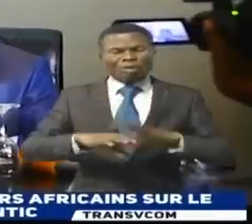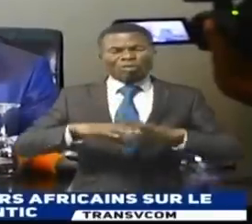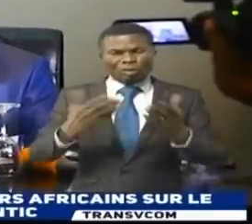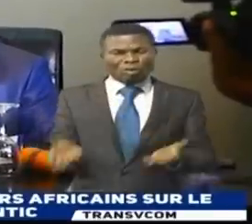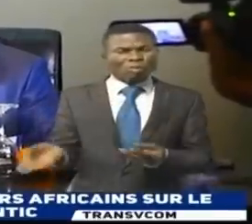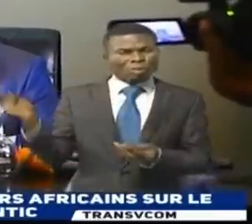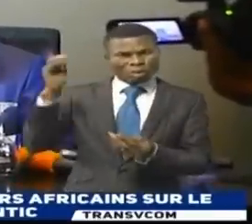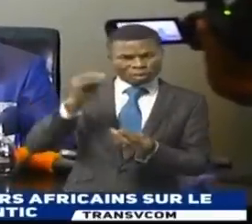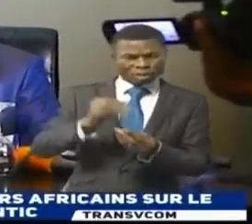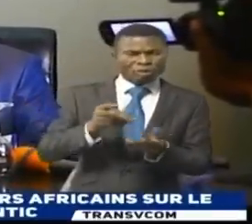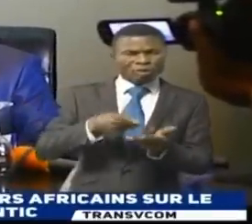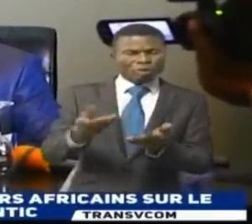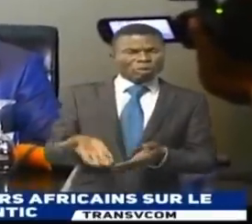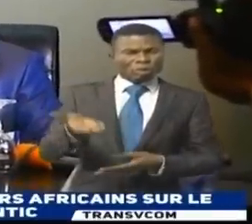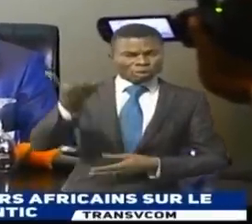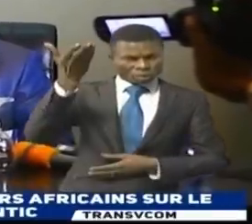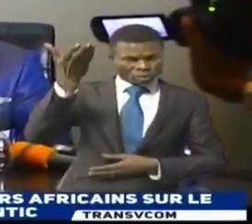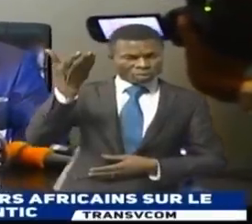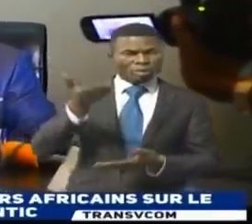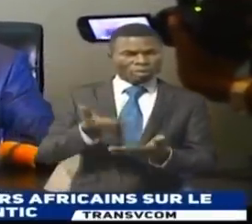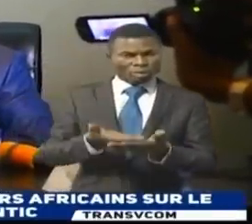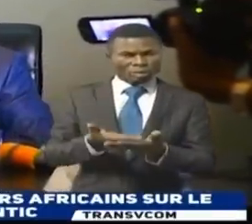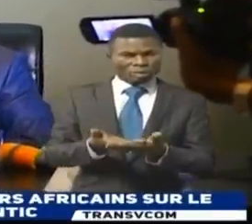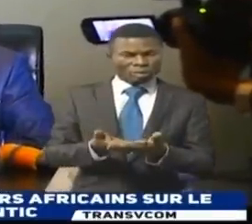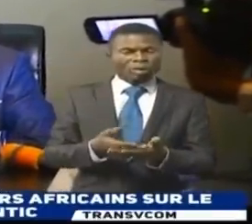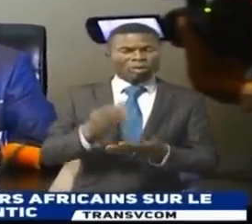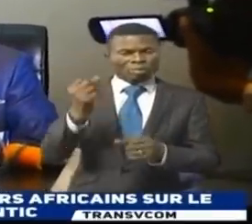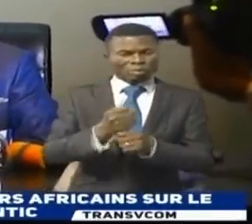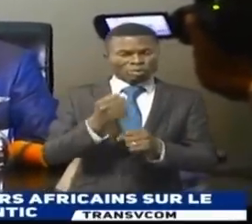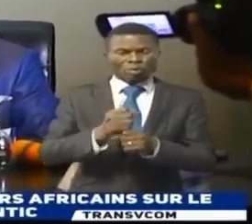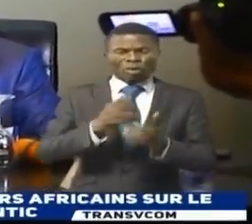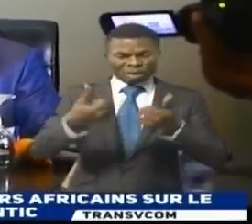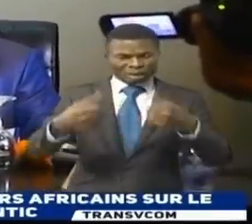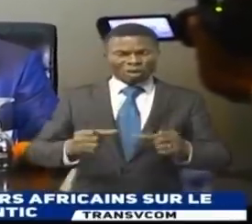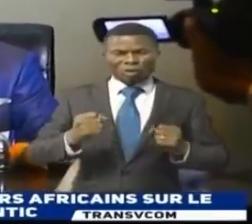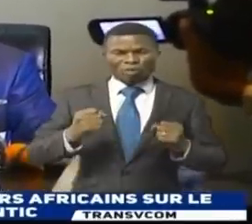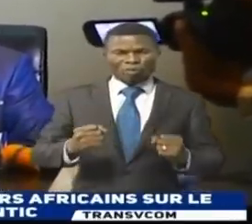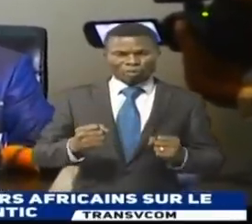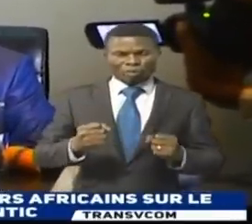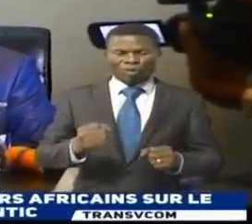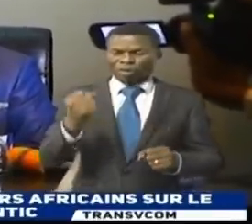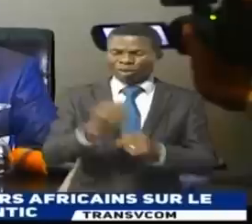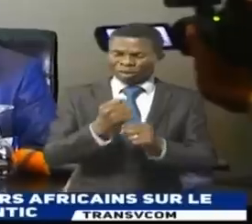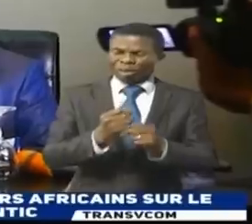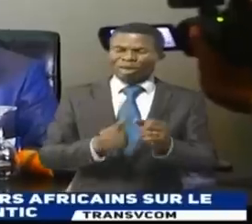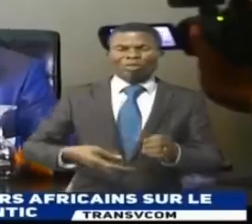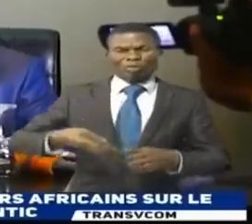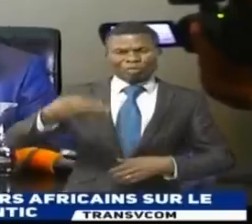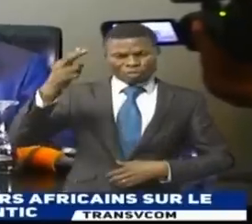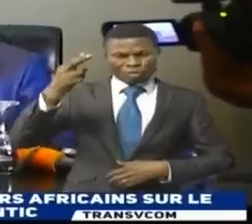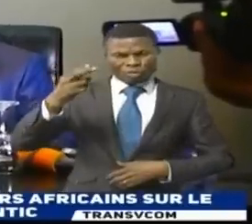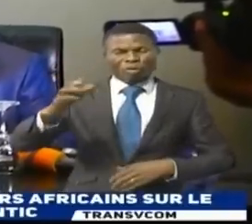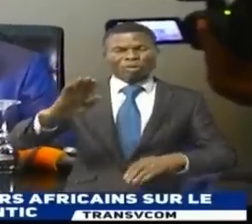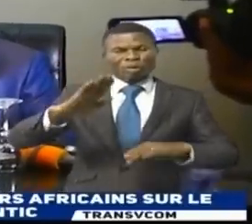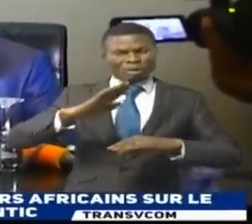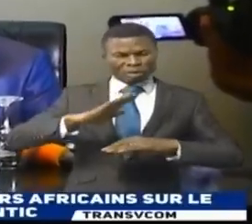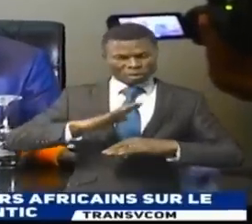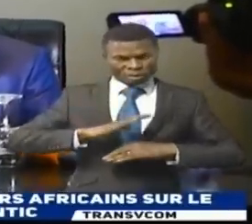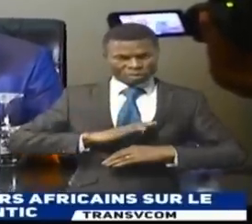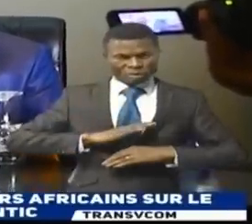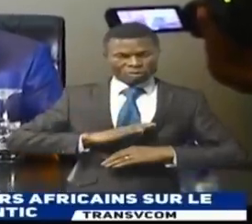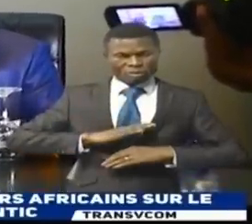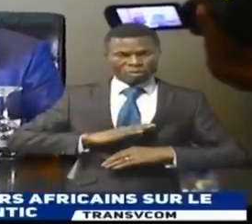ajout à nos agents pour qu'ils soient toujours performants et qu'ils donnent le meilleur d'eux-mêmes pour répondre positivement